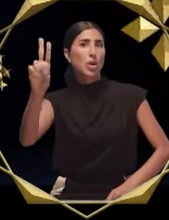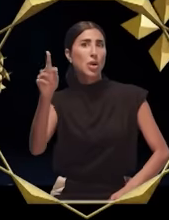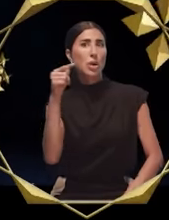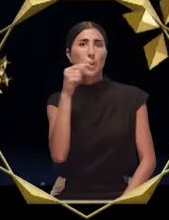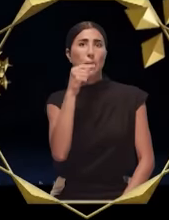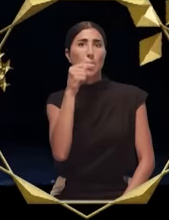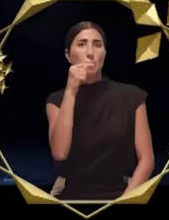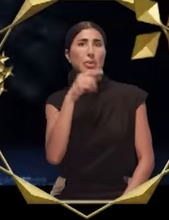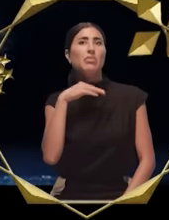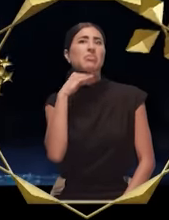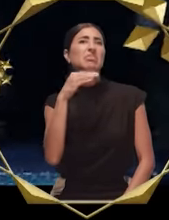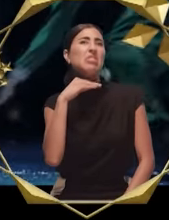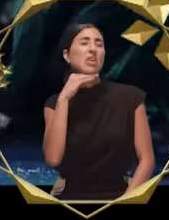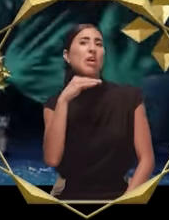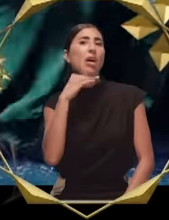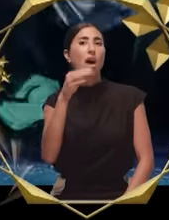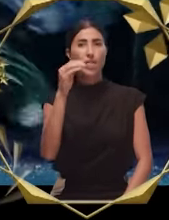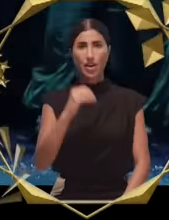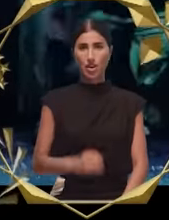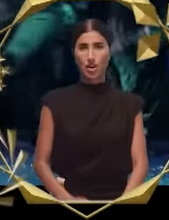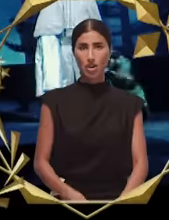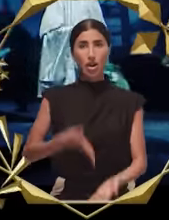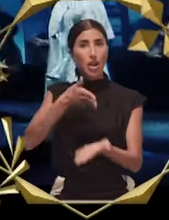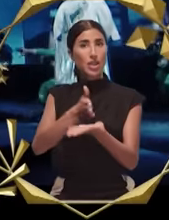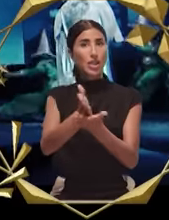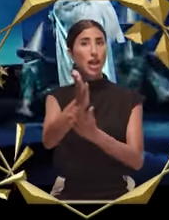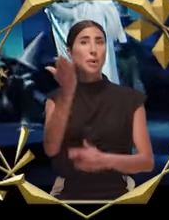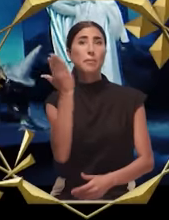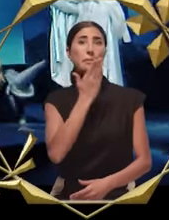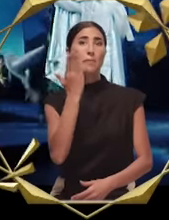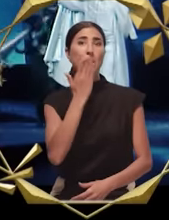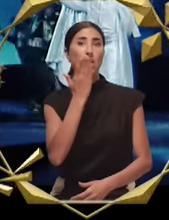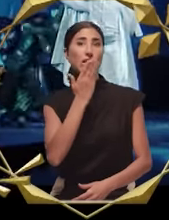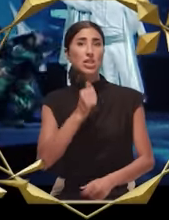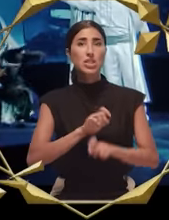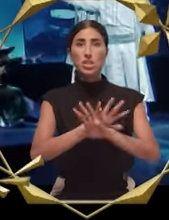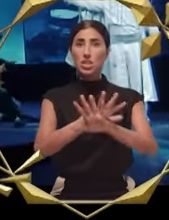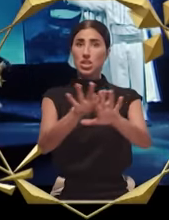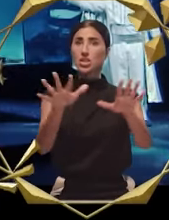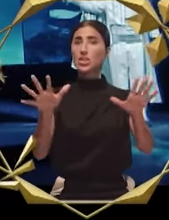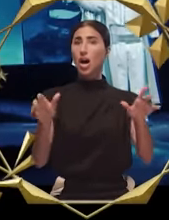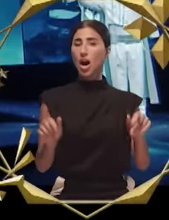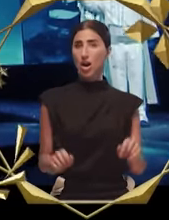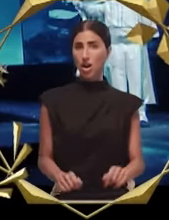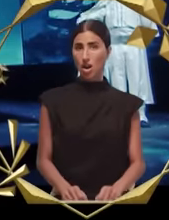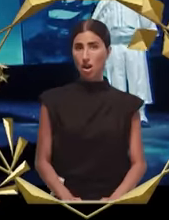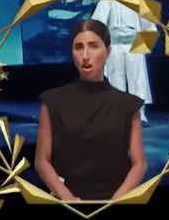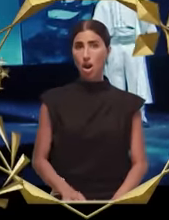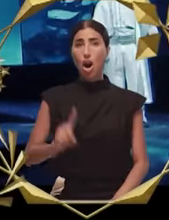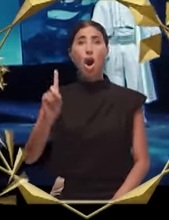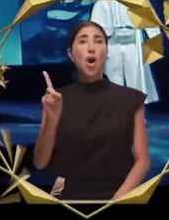حتى تلك البنت الخضراء دخلت إلى مدرسة